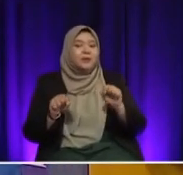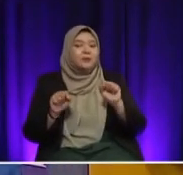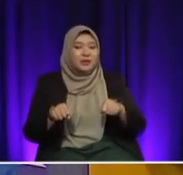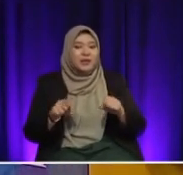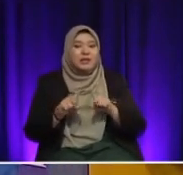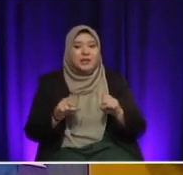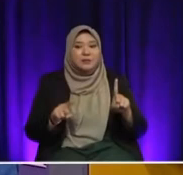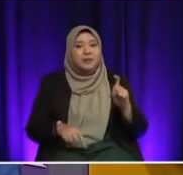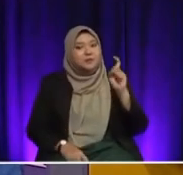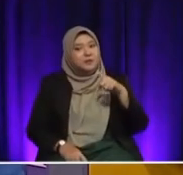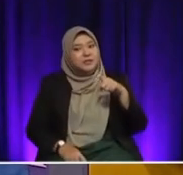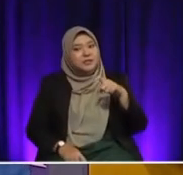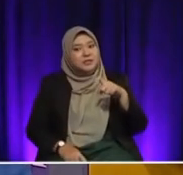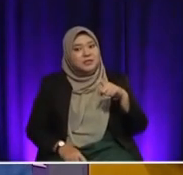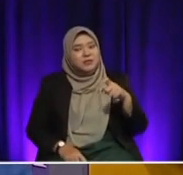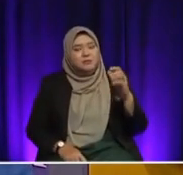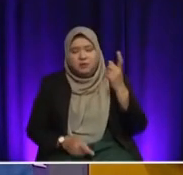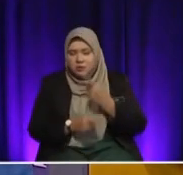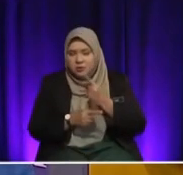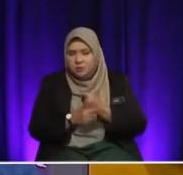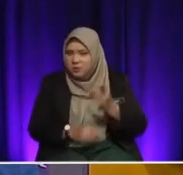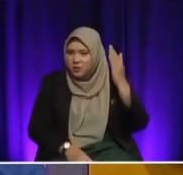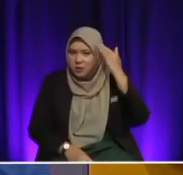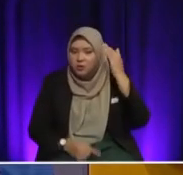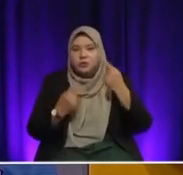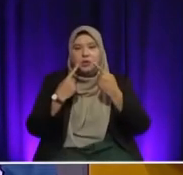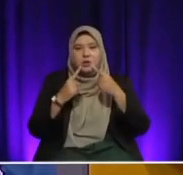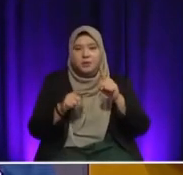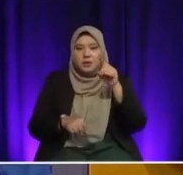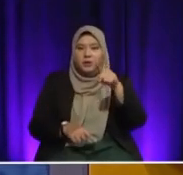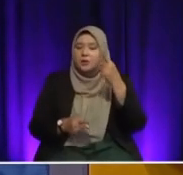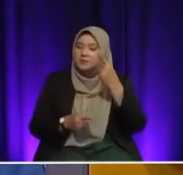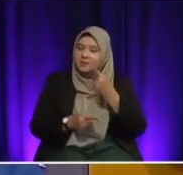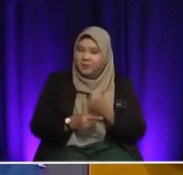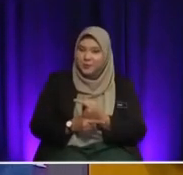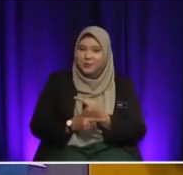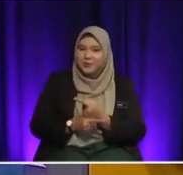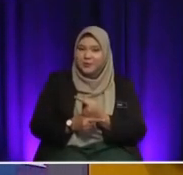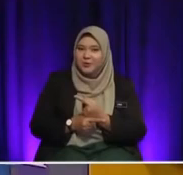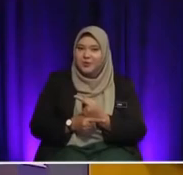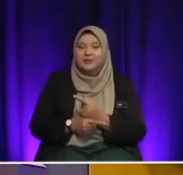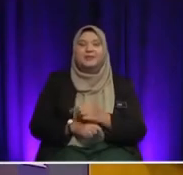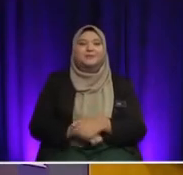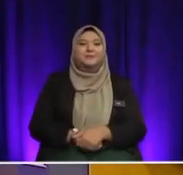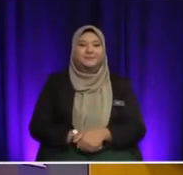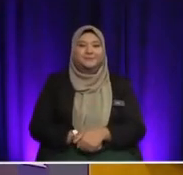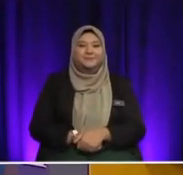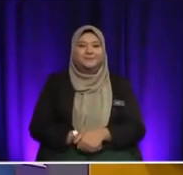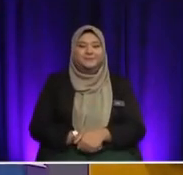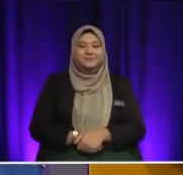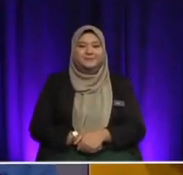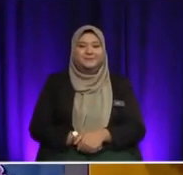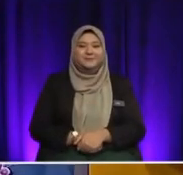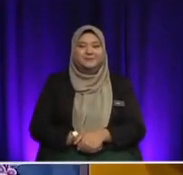Baik. Sebab kalau tersalah jawab nanti sekarang, mereka kehilangan markah pula. Ya, betul. Dah pergi dekat